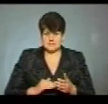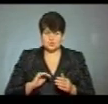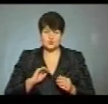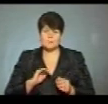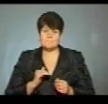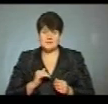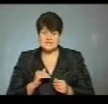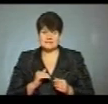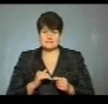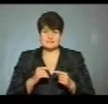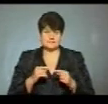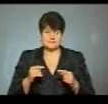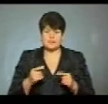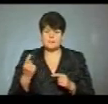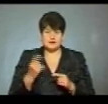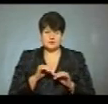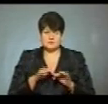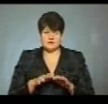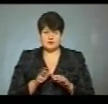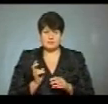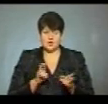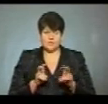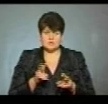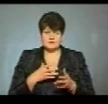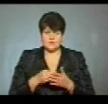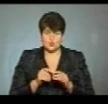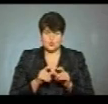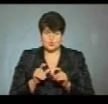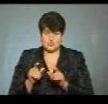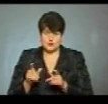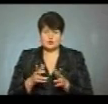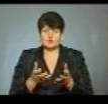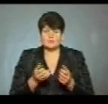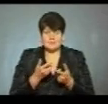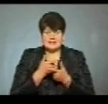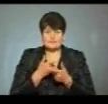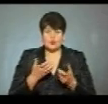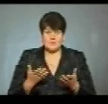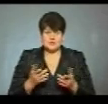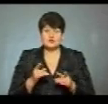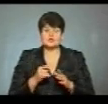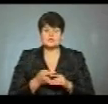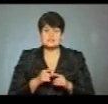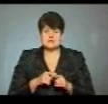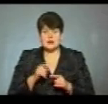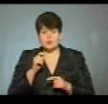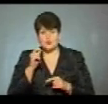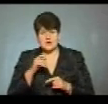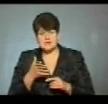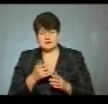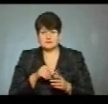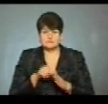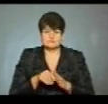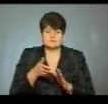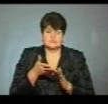бізнес, різники, першим ділом звертається в свої дипломатичні установи для того, щоб отримати інформацію. Що ця країна собою представляє? Чи